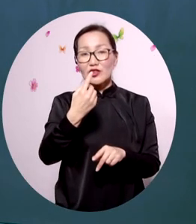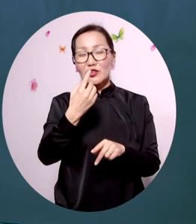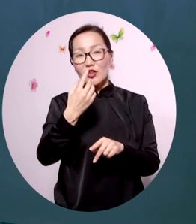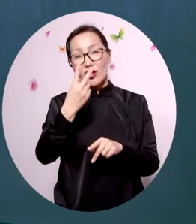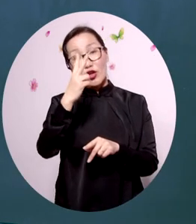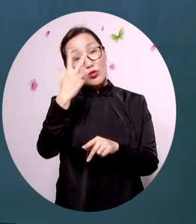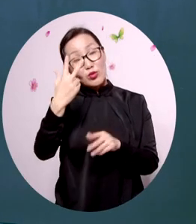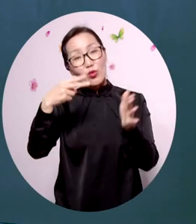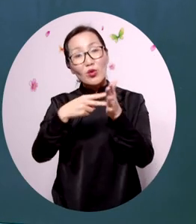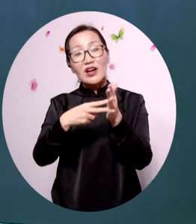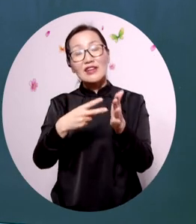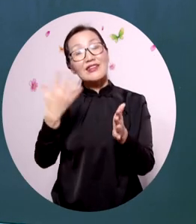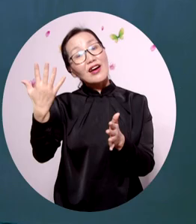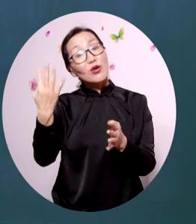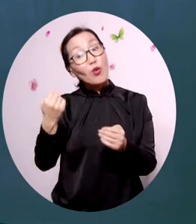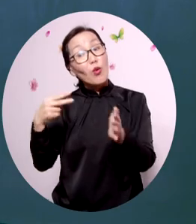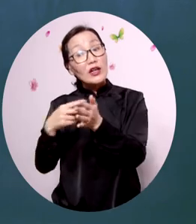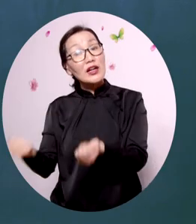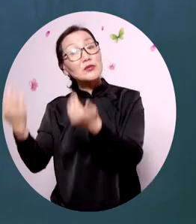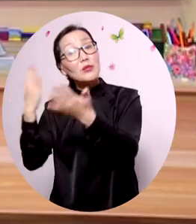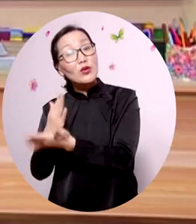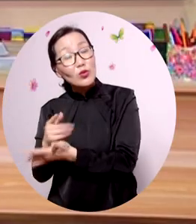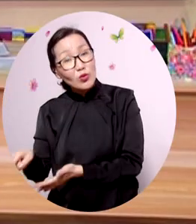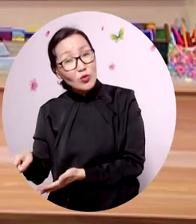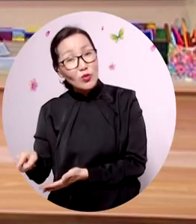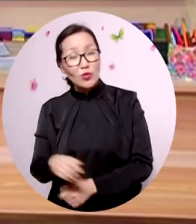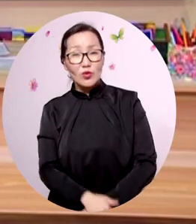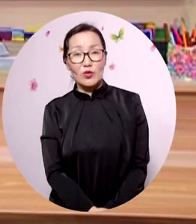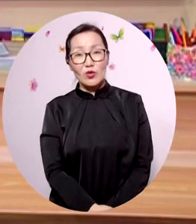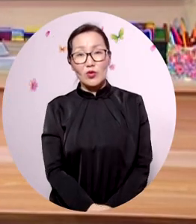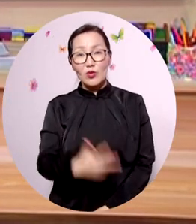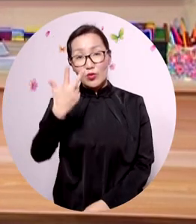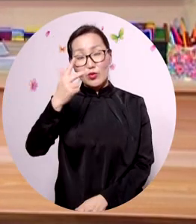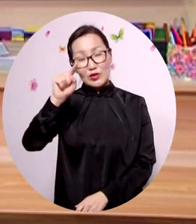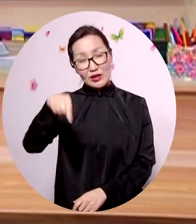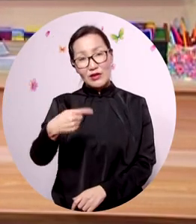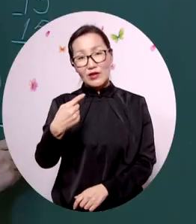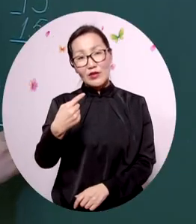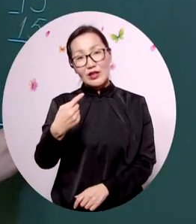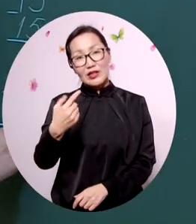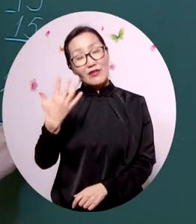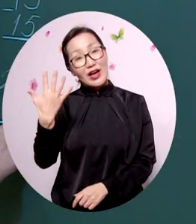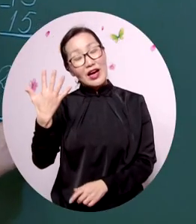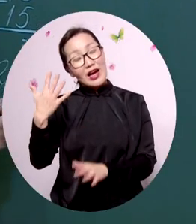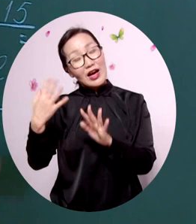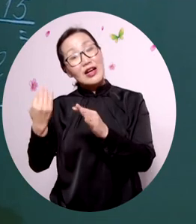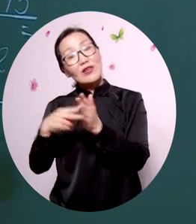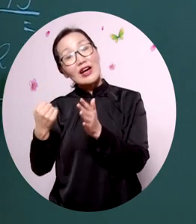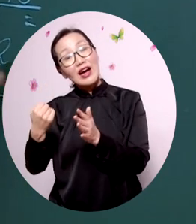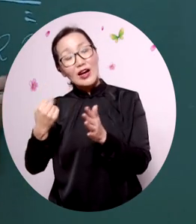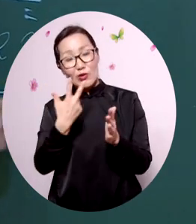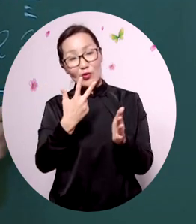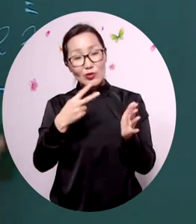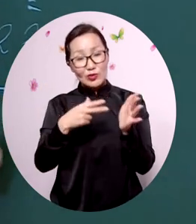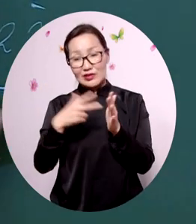5-аар үржээд үзье. Тэгэхэд хуваагдагч маань гарч ийнү. 3 5-ийн 15. Нэгээ